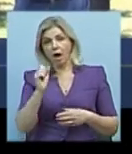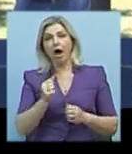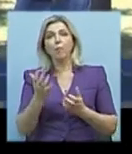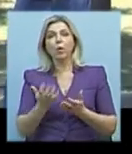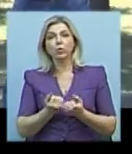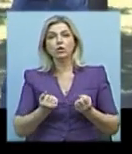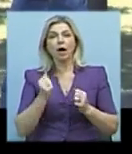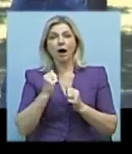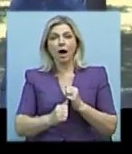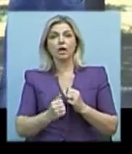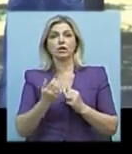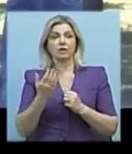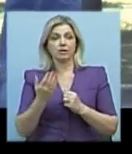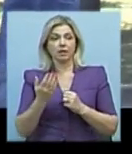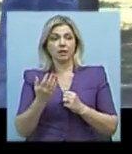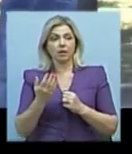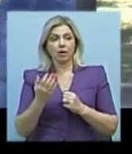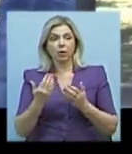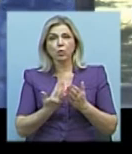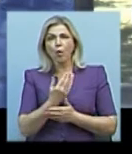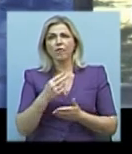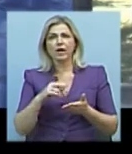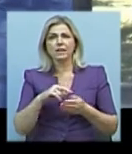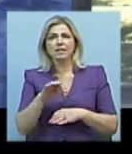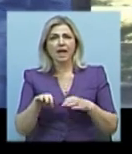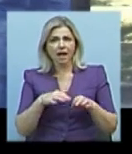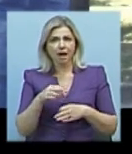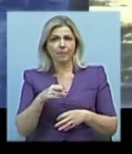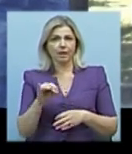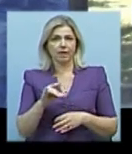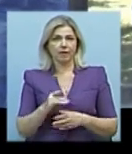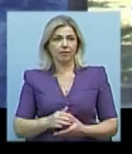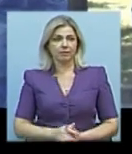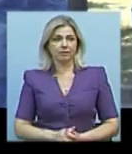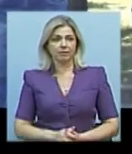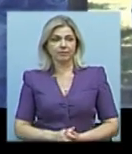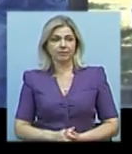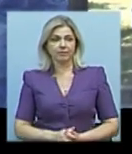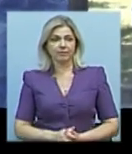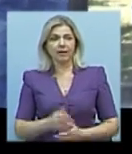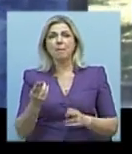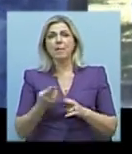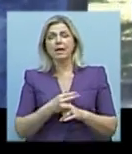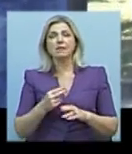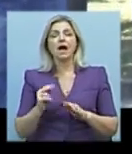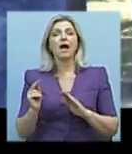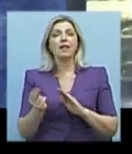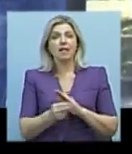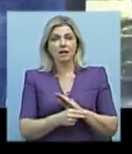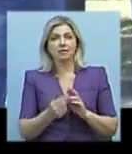раз грошини, офшори, нові схеми. Я за агітацію. А де свято? Я за агітацію.